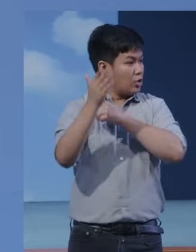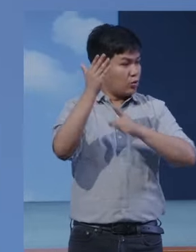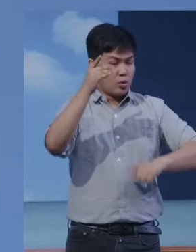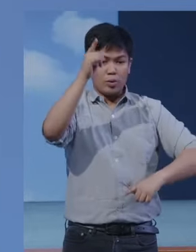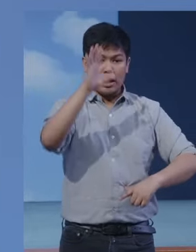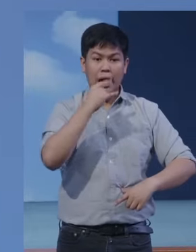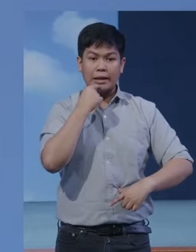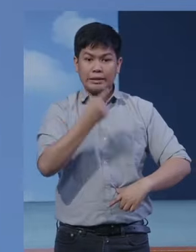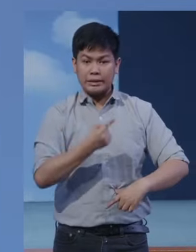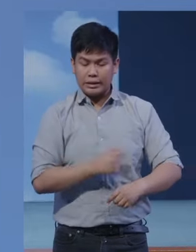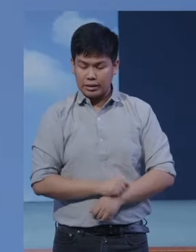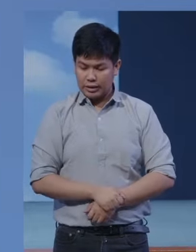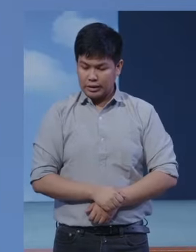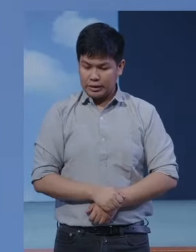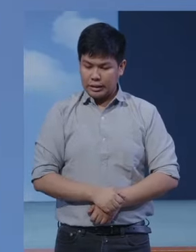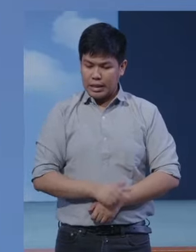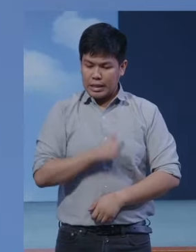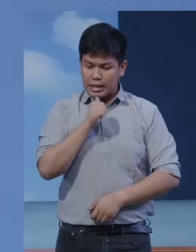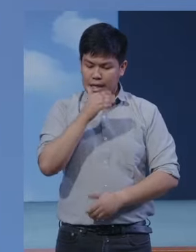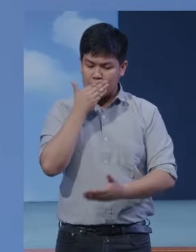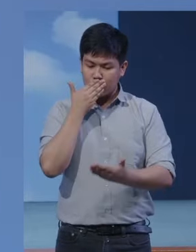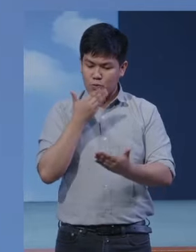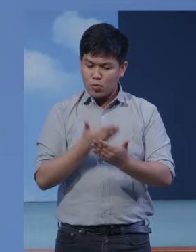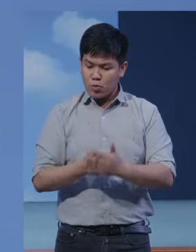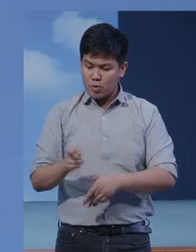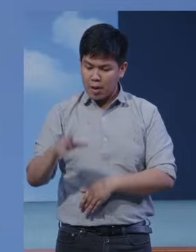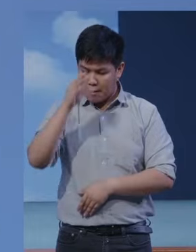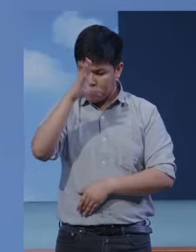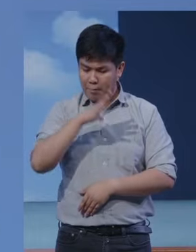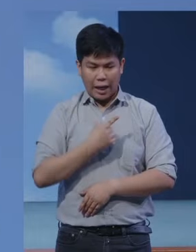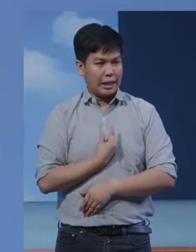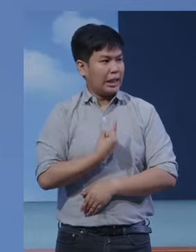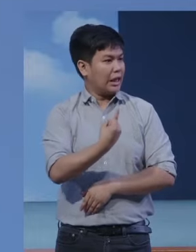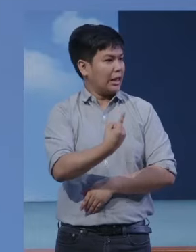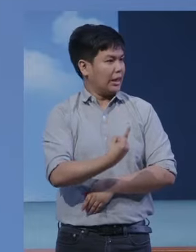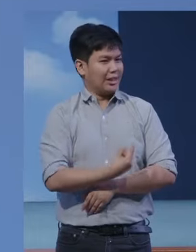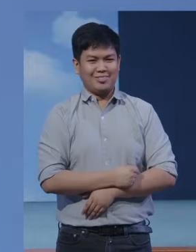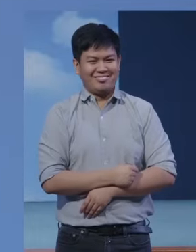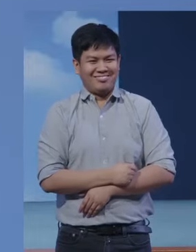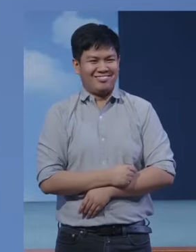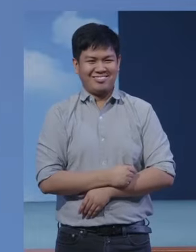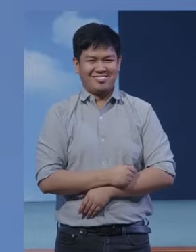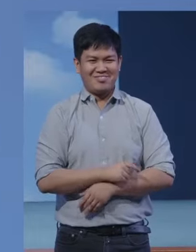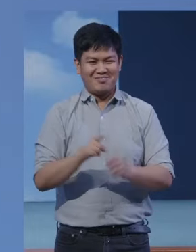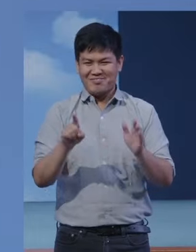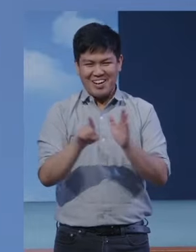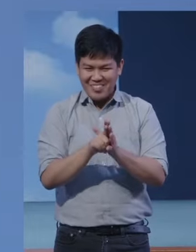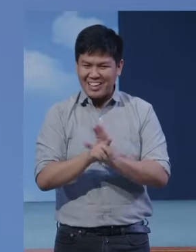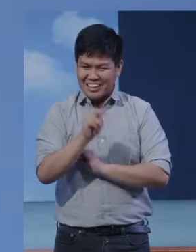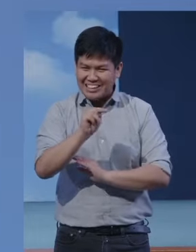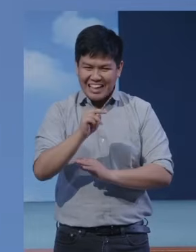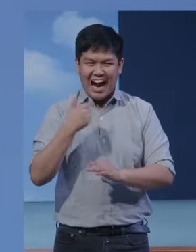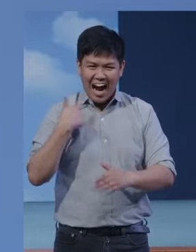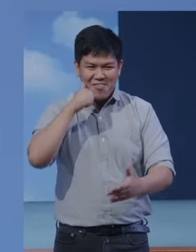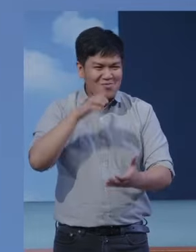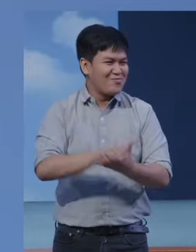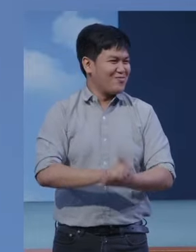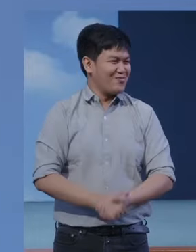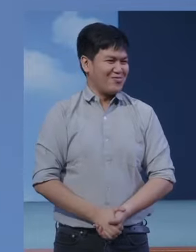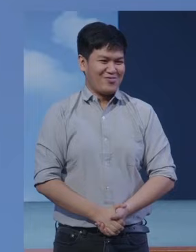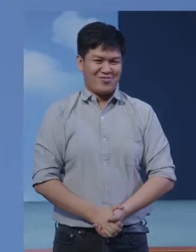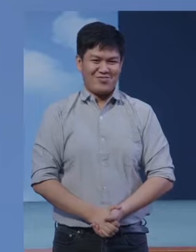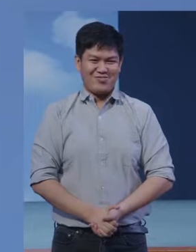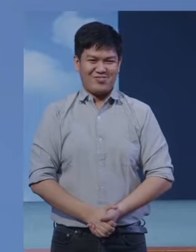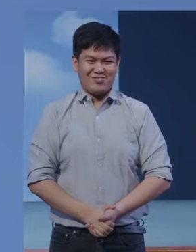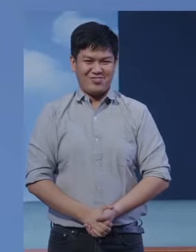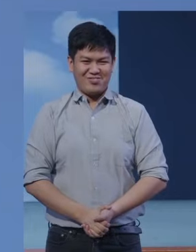God said it is not good that the man should be alone tandaan po ninyo ito po ay replay ng